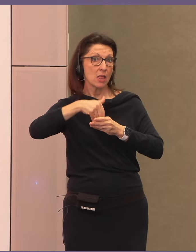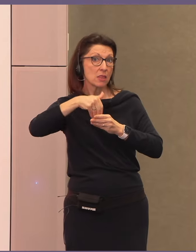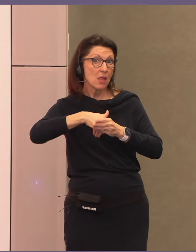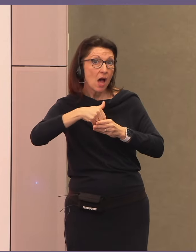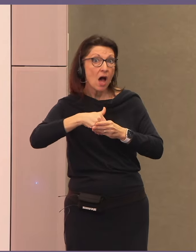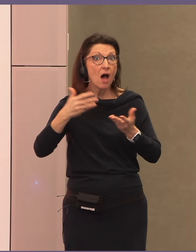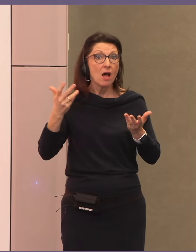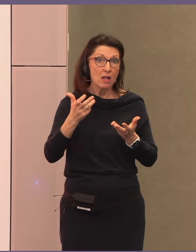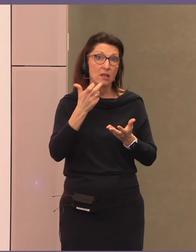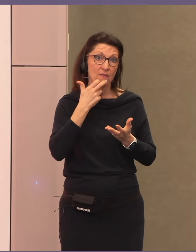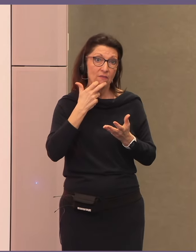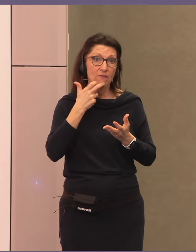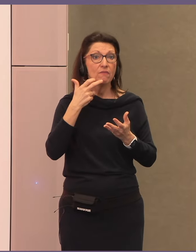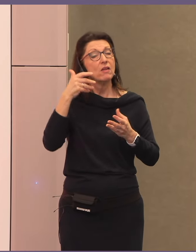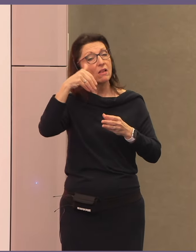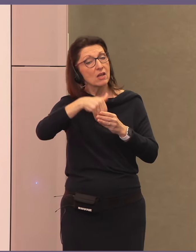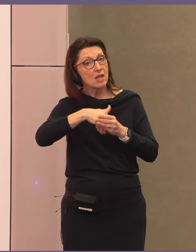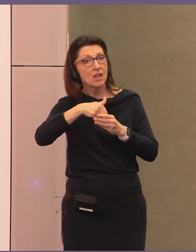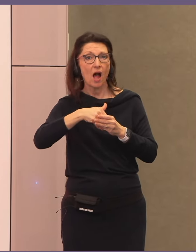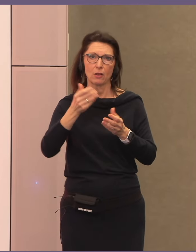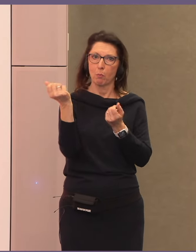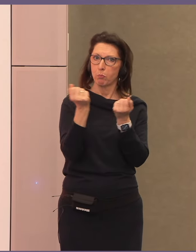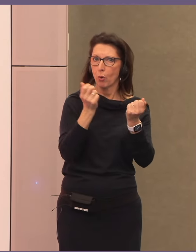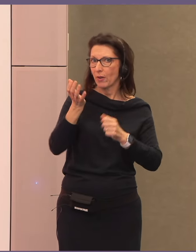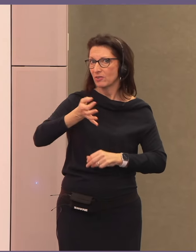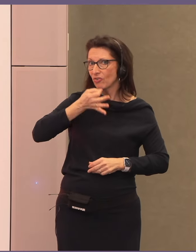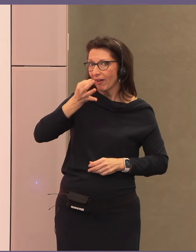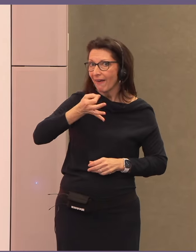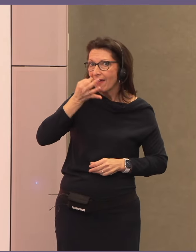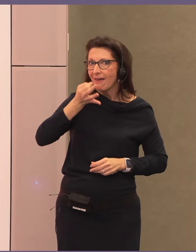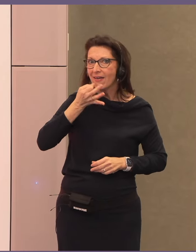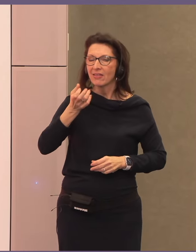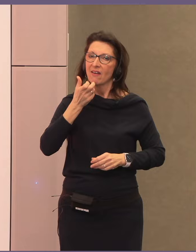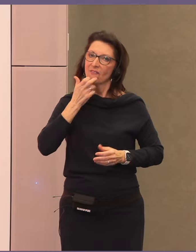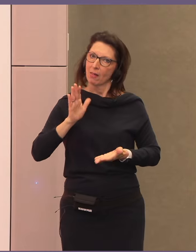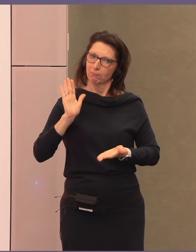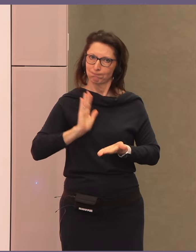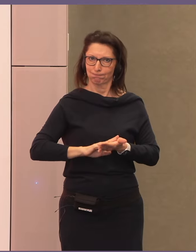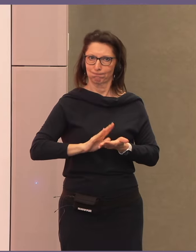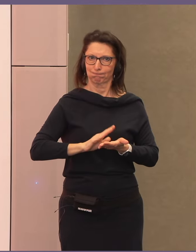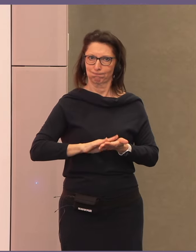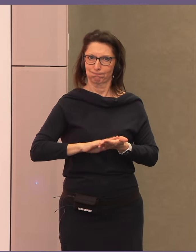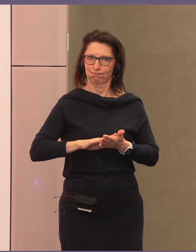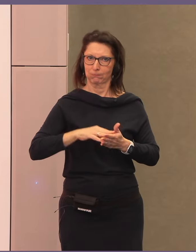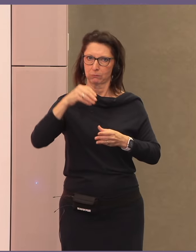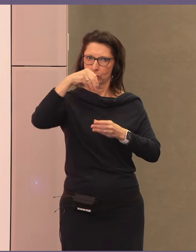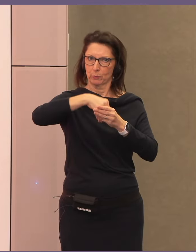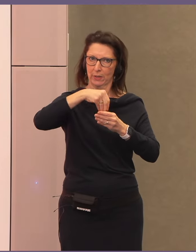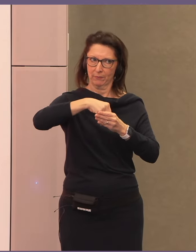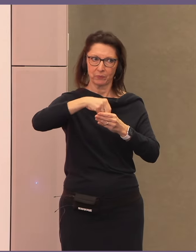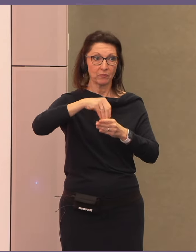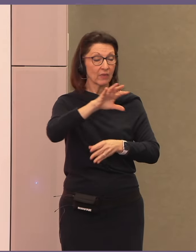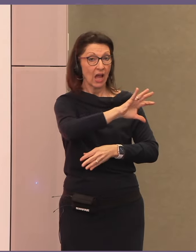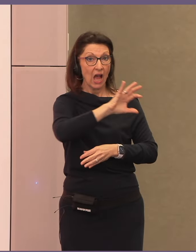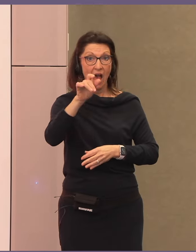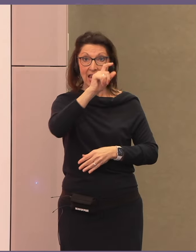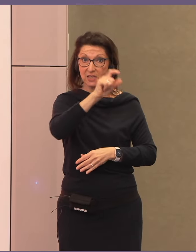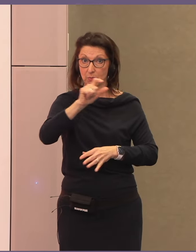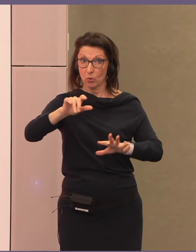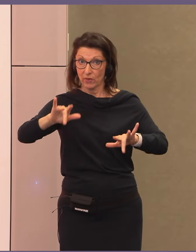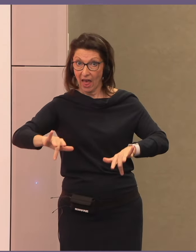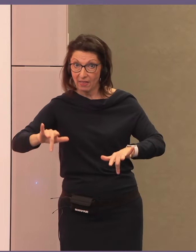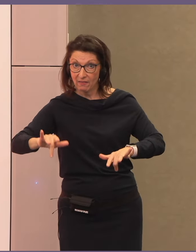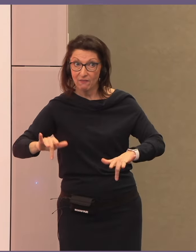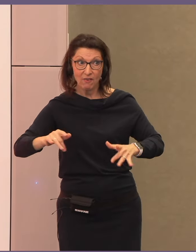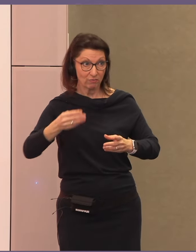und auch an politischen Reden heute hier gehalten wird, auch dokumentieren können. Es wird für alle, die hier vor Ort sind, auch einen